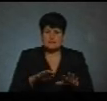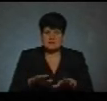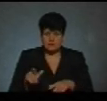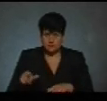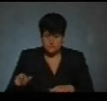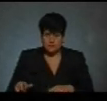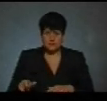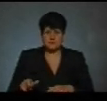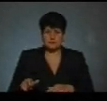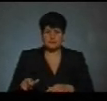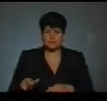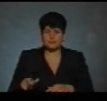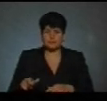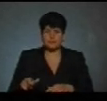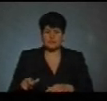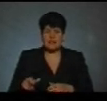В